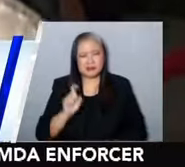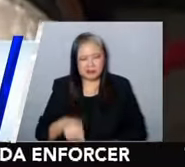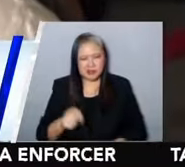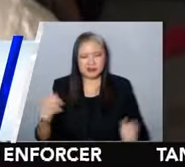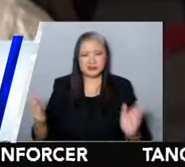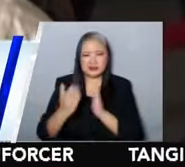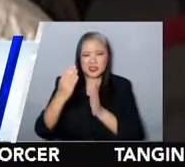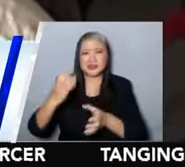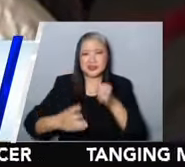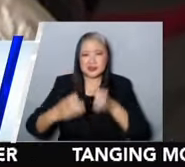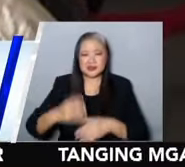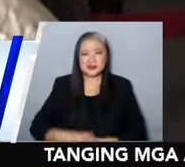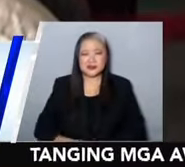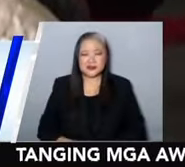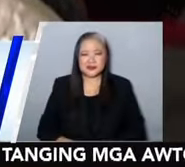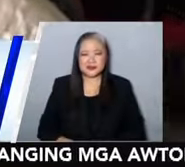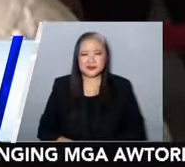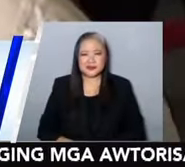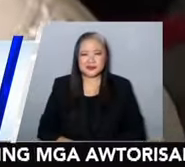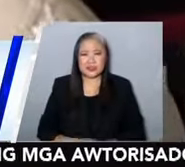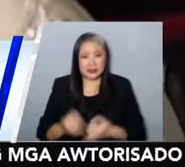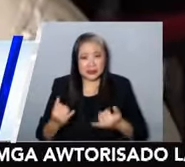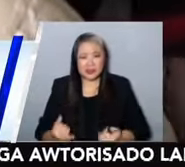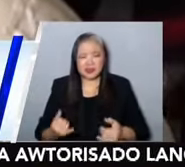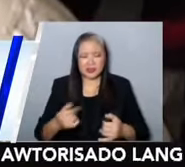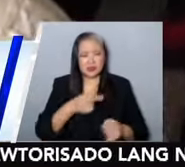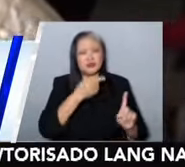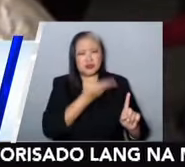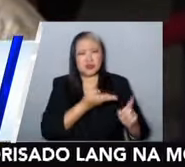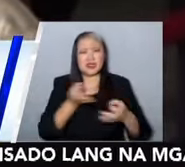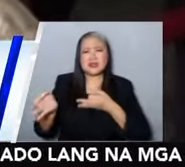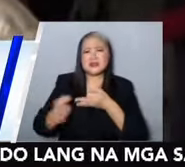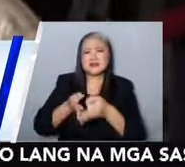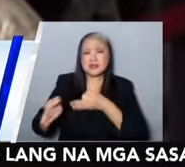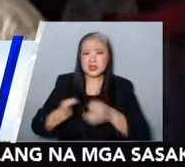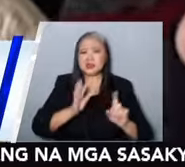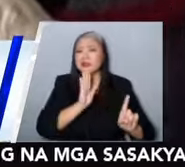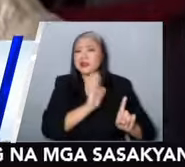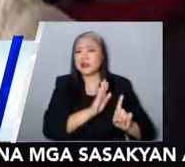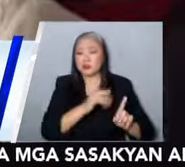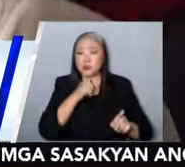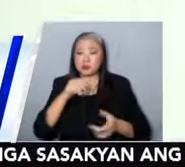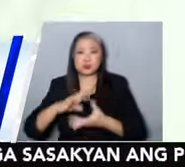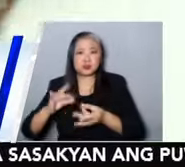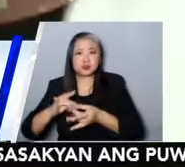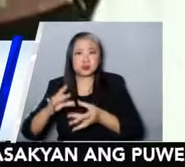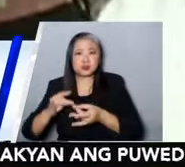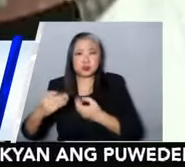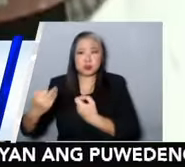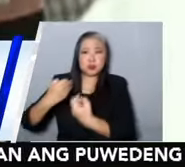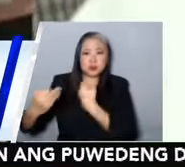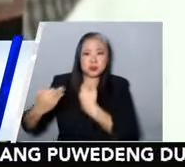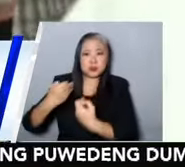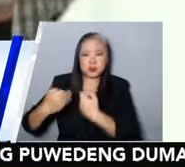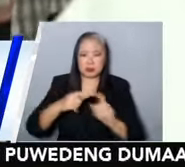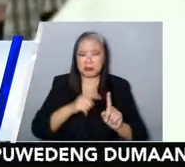for all, mag-presenter niya ang side niya. Dahil mayroon yung one side lang ang bumibira. Siya, hindi siya